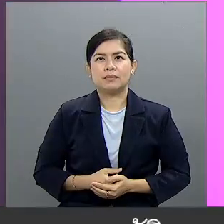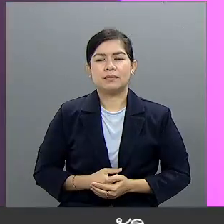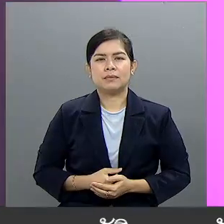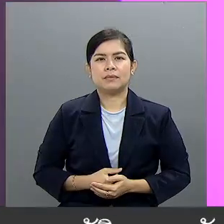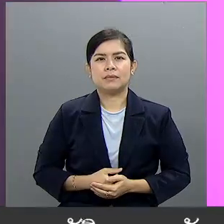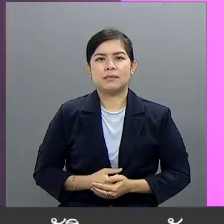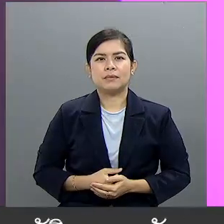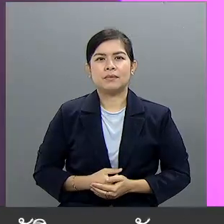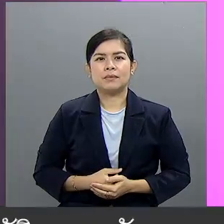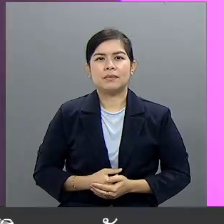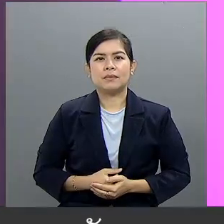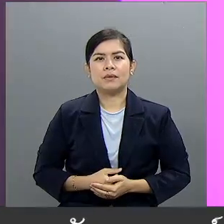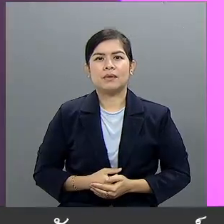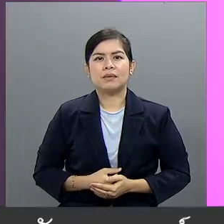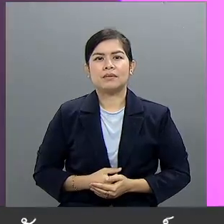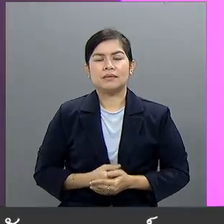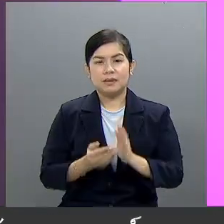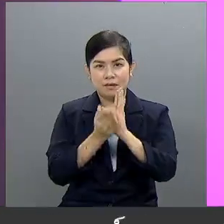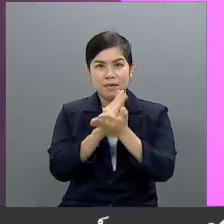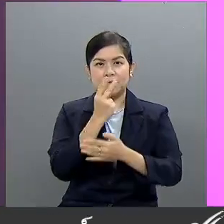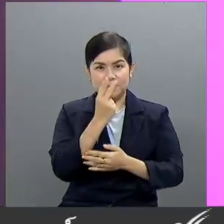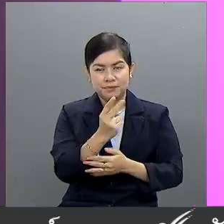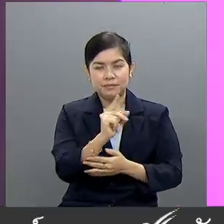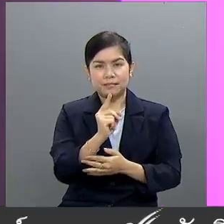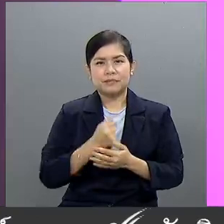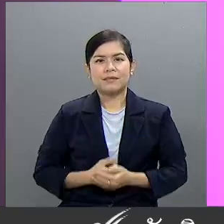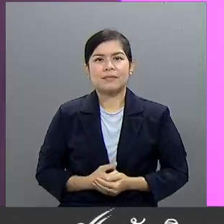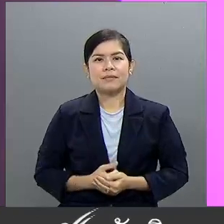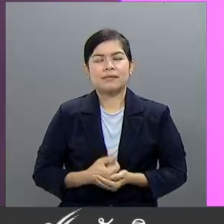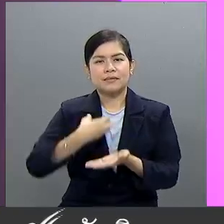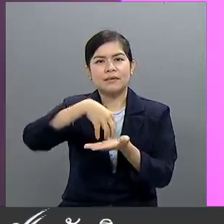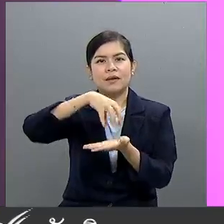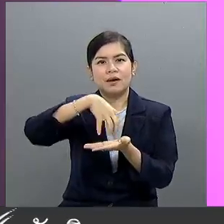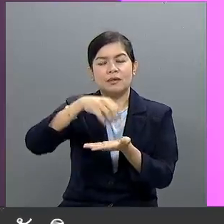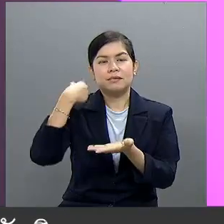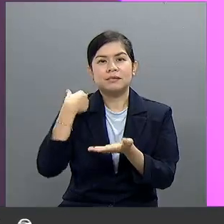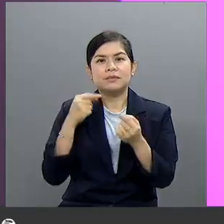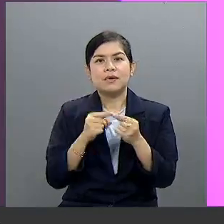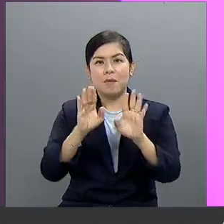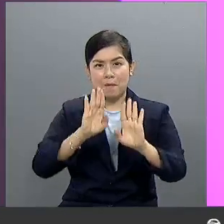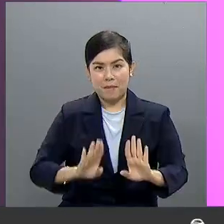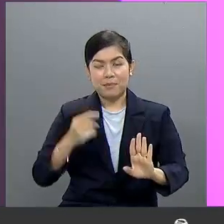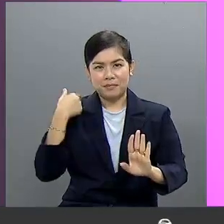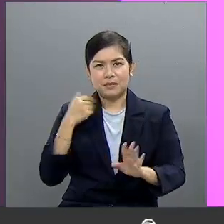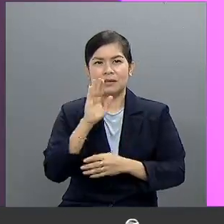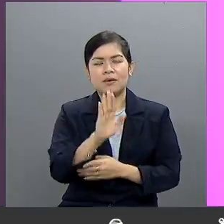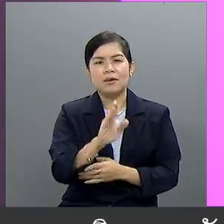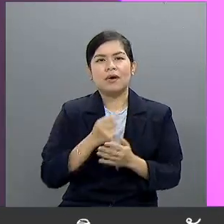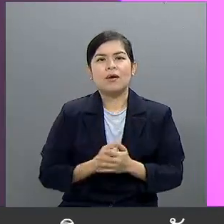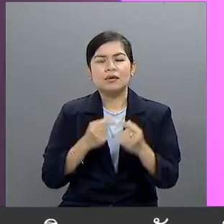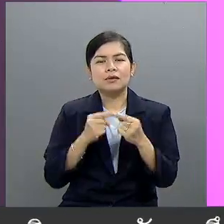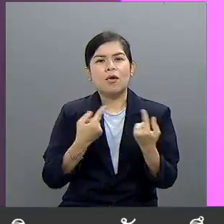ไปดูกันอีก1เรื่องราวดีๆดีกว่าครับที่นี่ครับมีเขาบอกวิถีชีวิตเนี่ยนะครับที่ใช้หลักโหราศาสตร์แล้วก็ดนตรีในการบำบัด